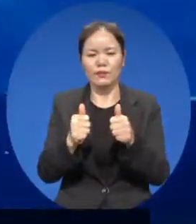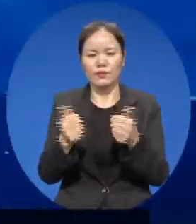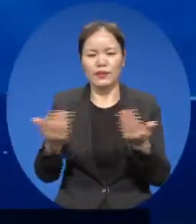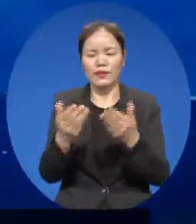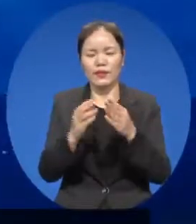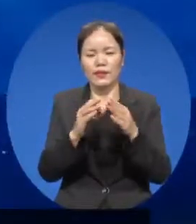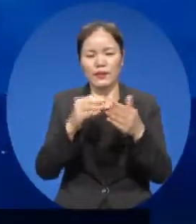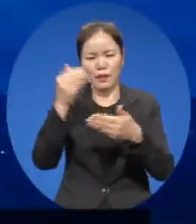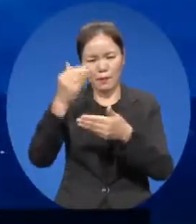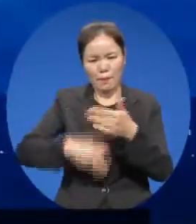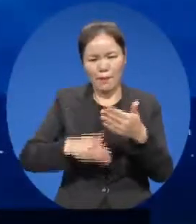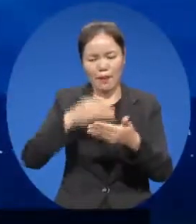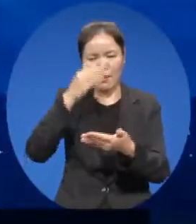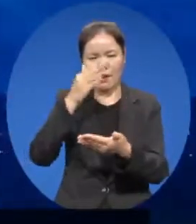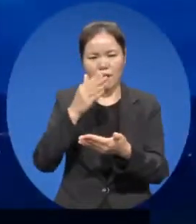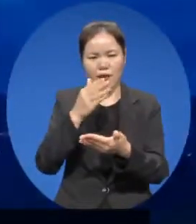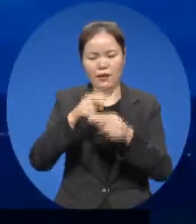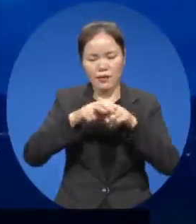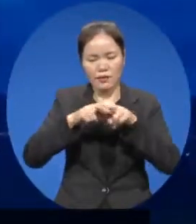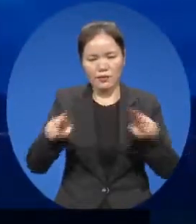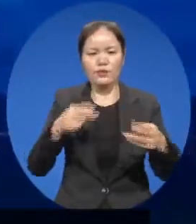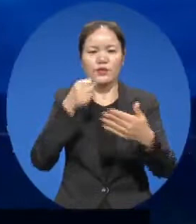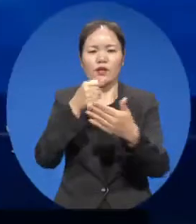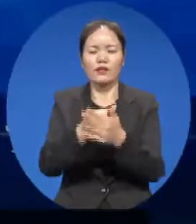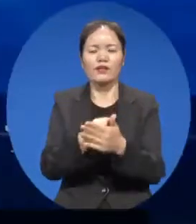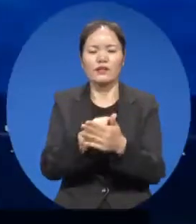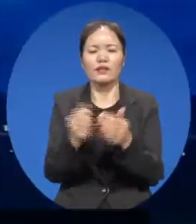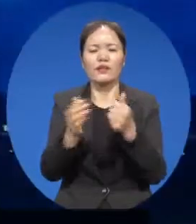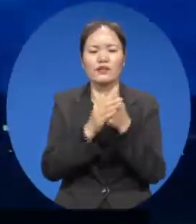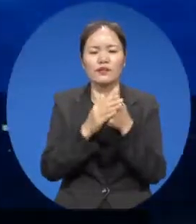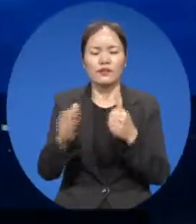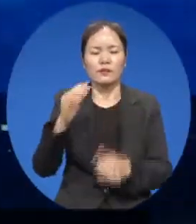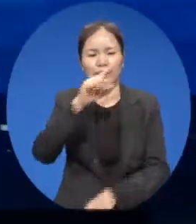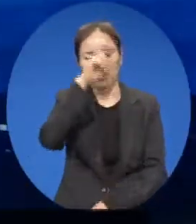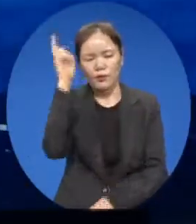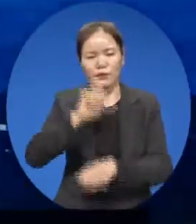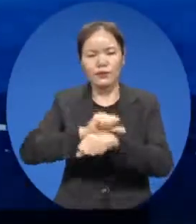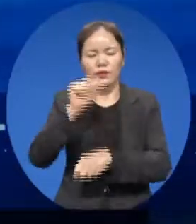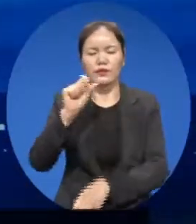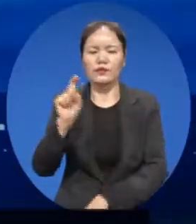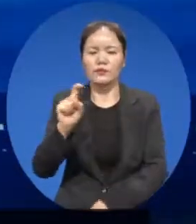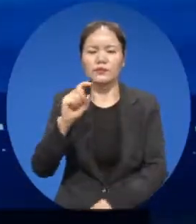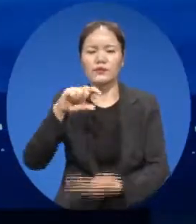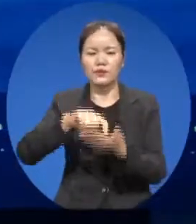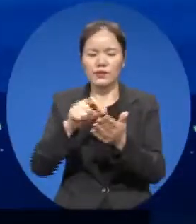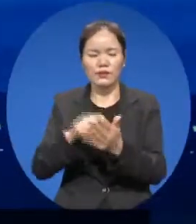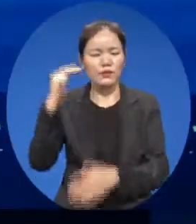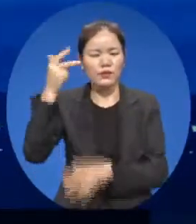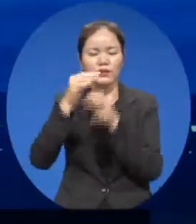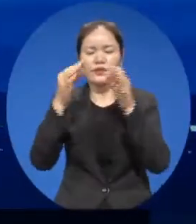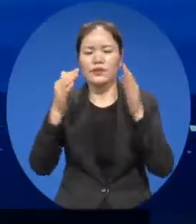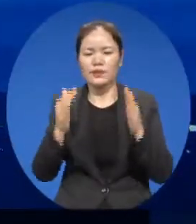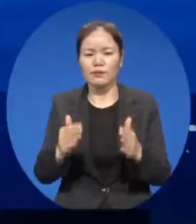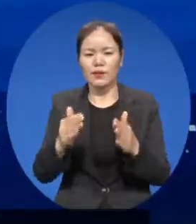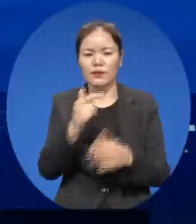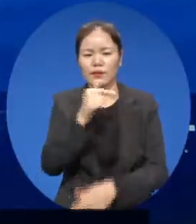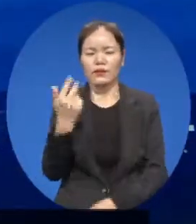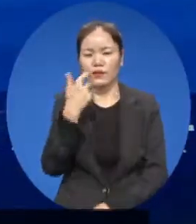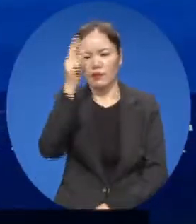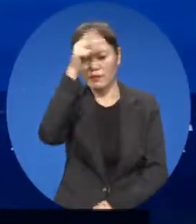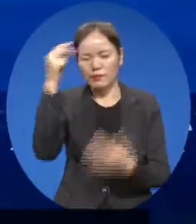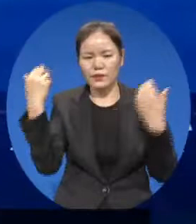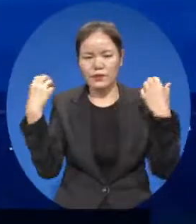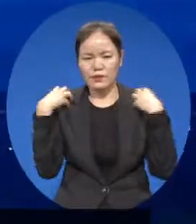결정을 내리면서 40여 것만 의 오후 5시 10분쯤 일주일만에 대검찰청 으로 다시 출근을 했습니다 이제